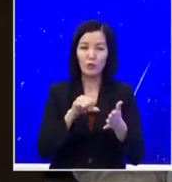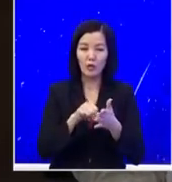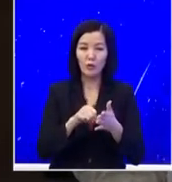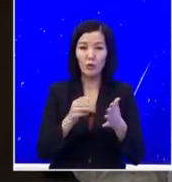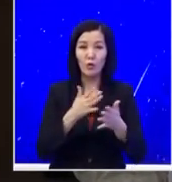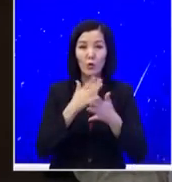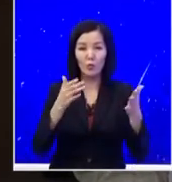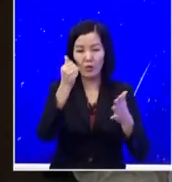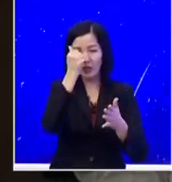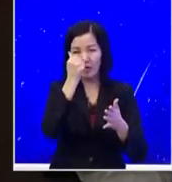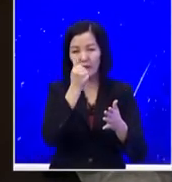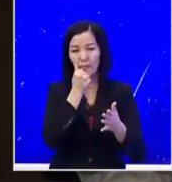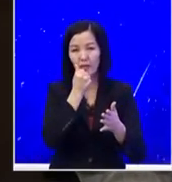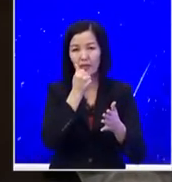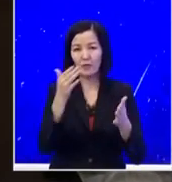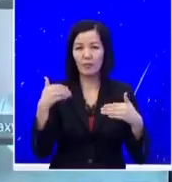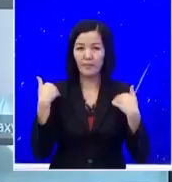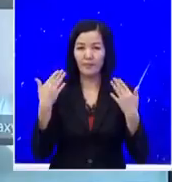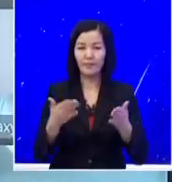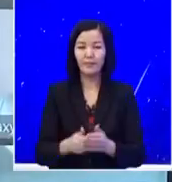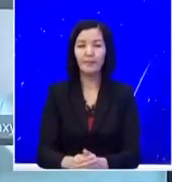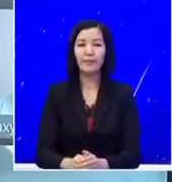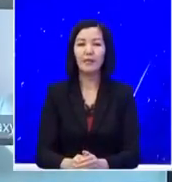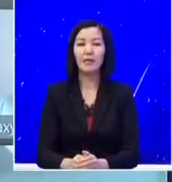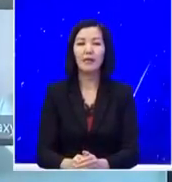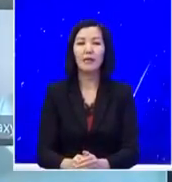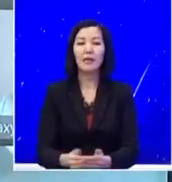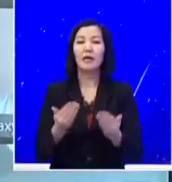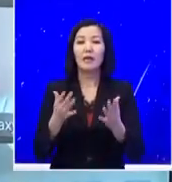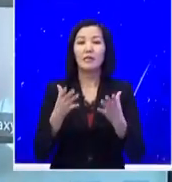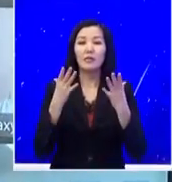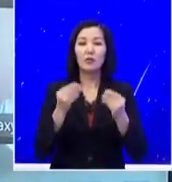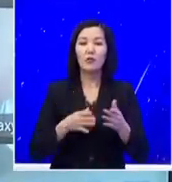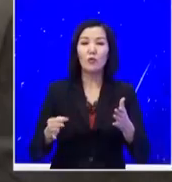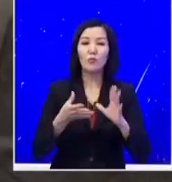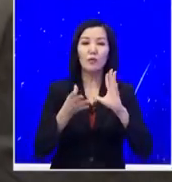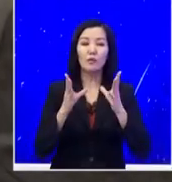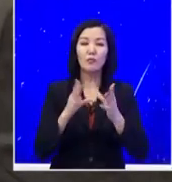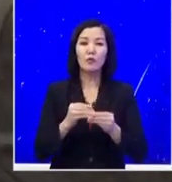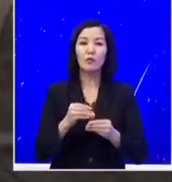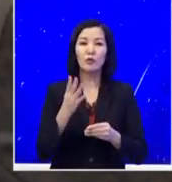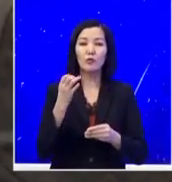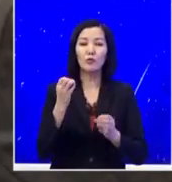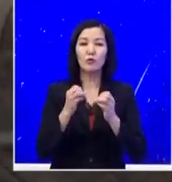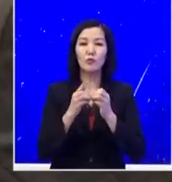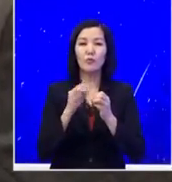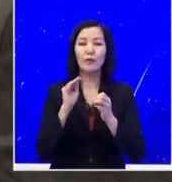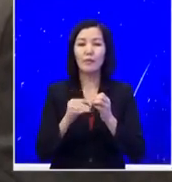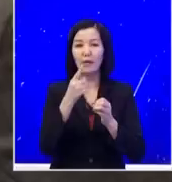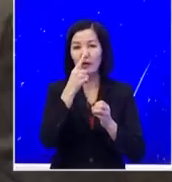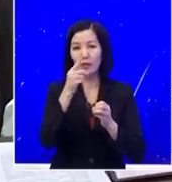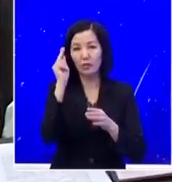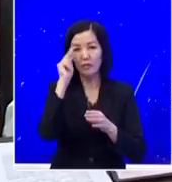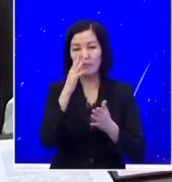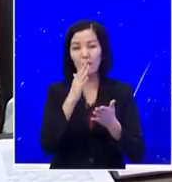үшін құттықтауды жөн көрдік. Айта кетейік, қазіргі таңда облыс бойынша 411 мыңнан астам оқушы қашықтықтан